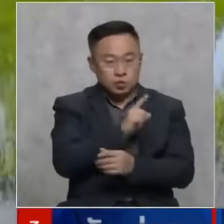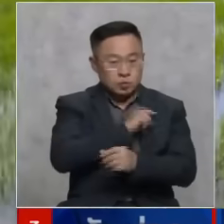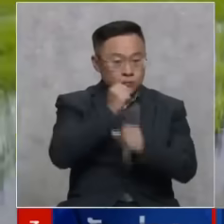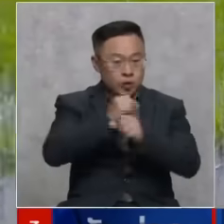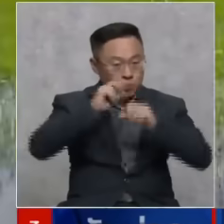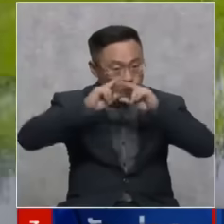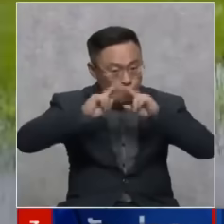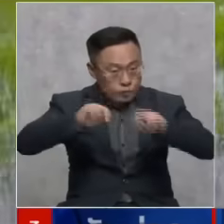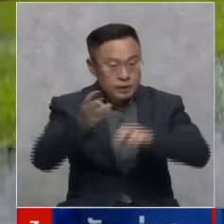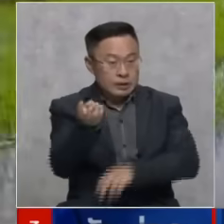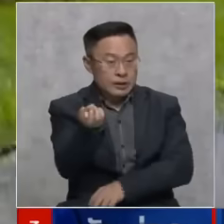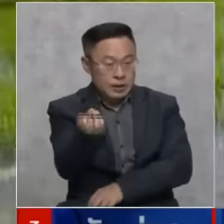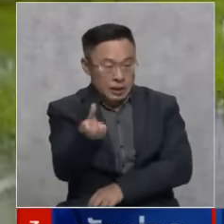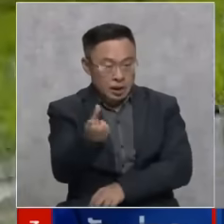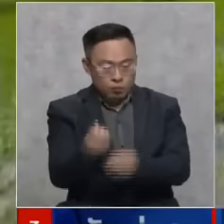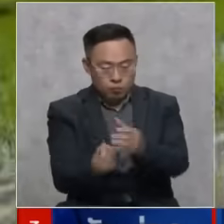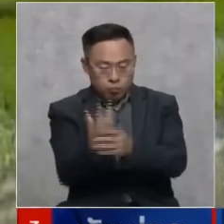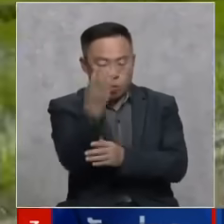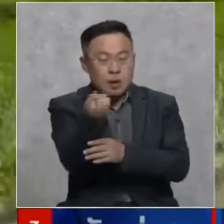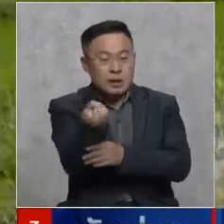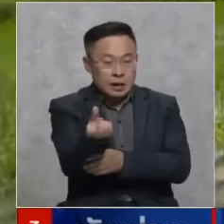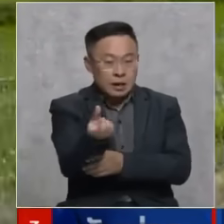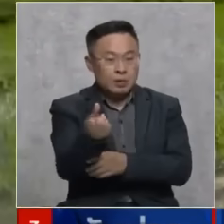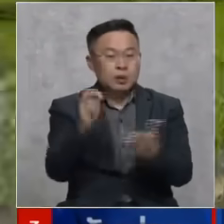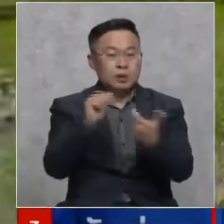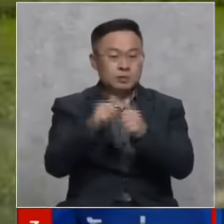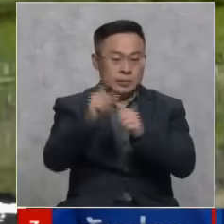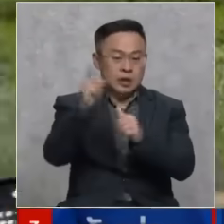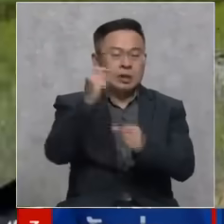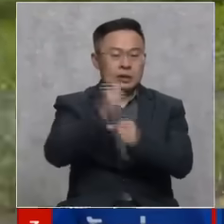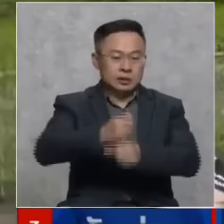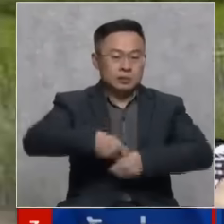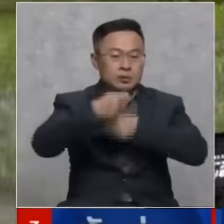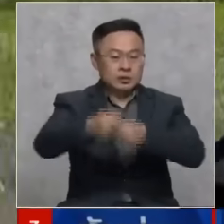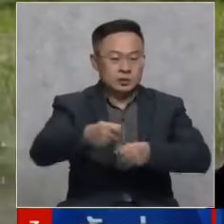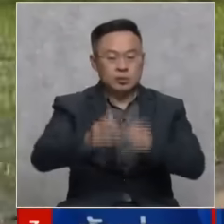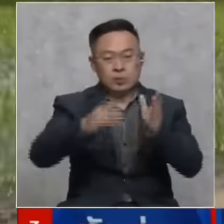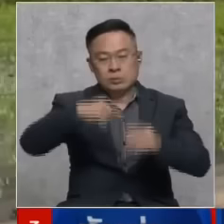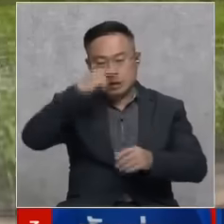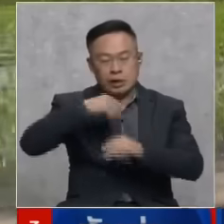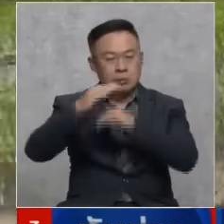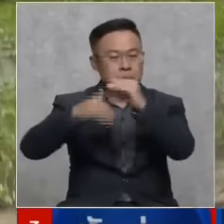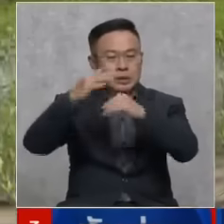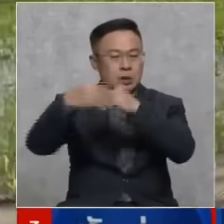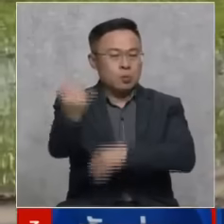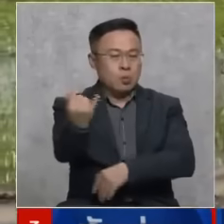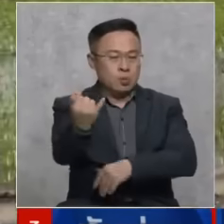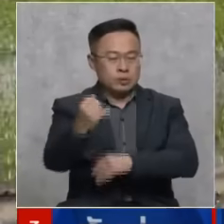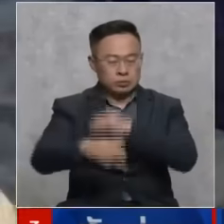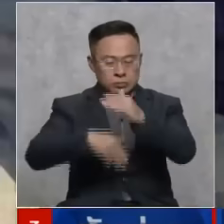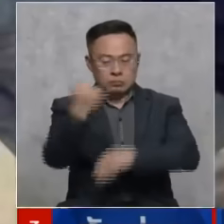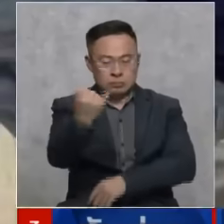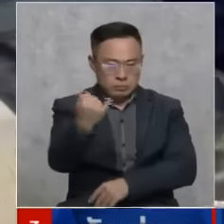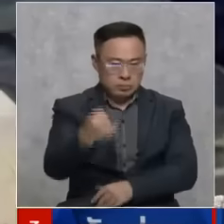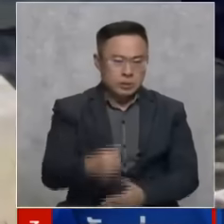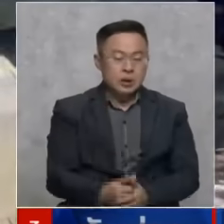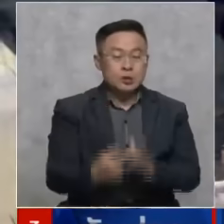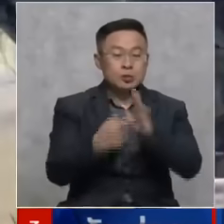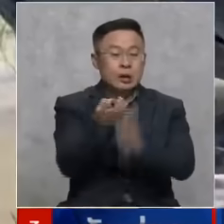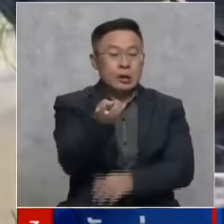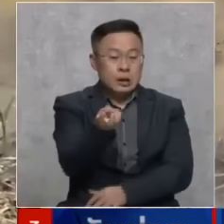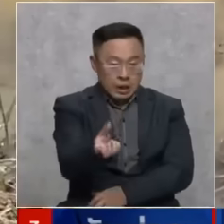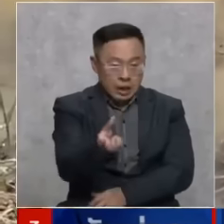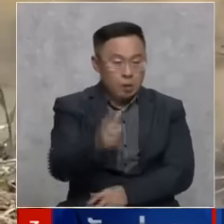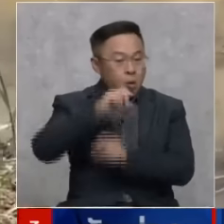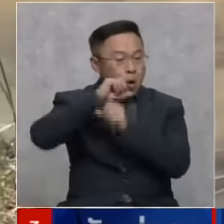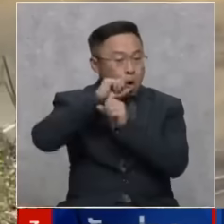กับเรื่องข้าวมองว่ารากเหง้าของปัญหามาจากภาคการเกษตรไทยไม่ได้รับการพัฒนาเท่าที่ควรสินค้าหลักอย่างเช่นข้าว